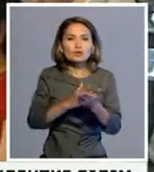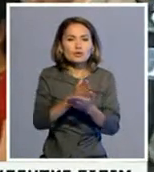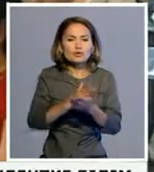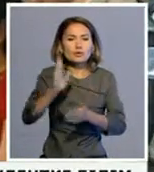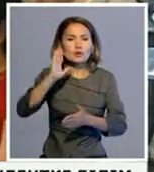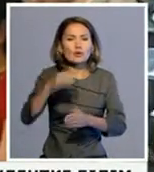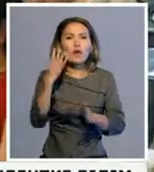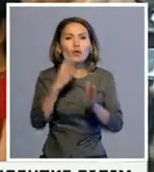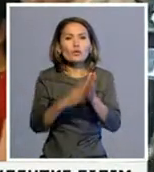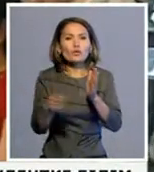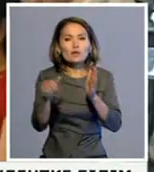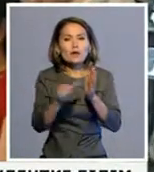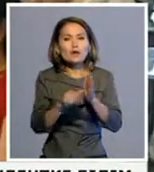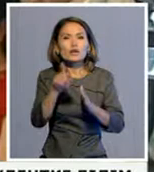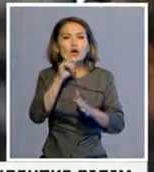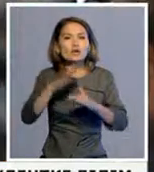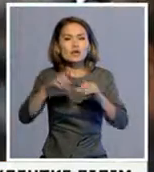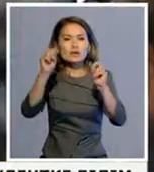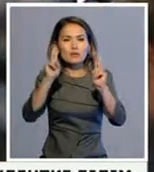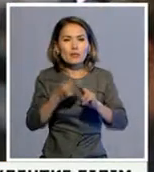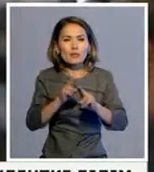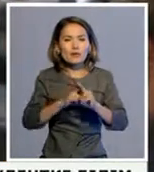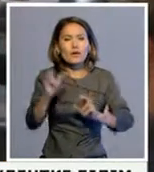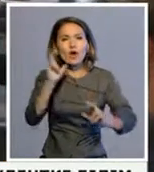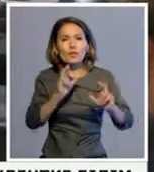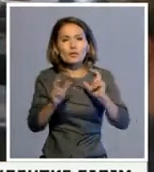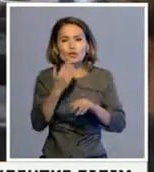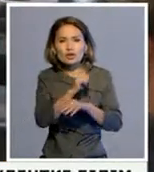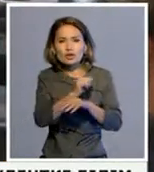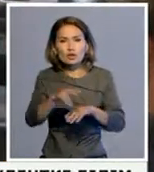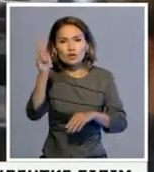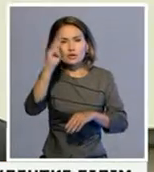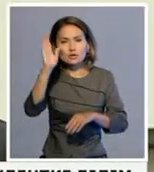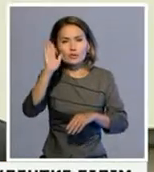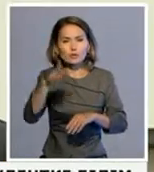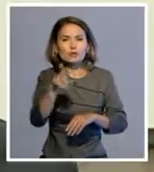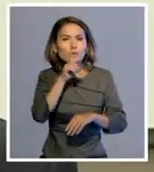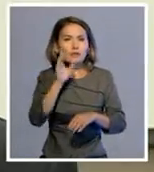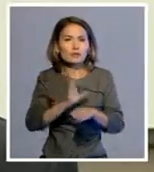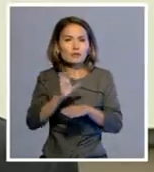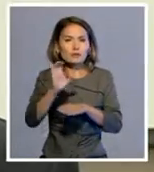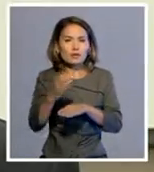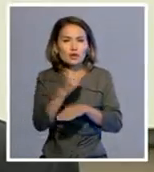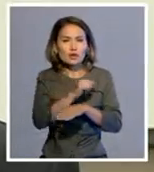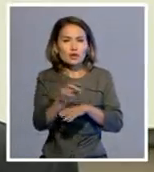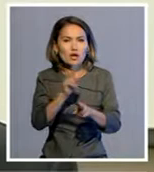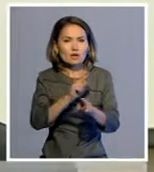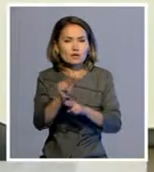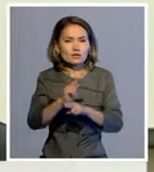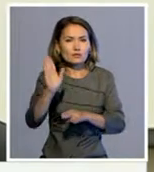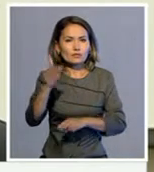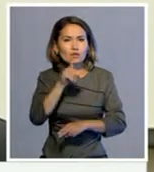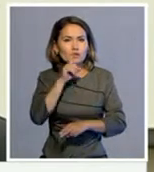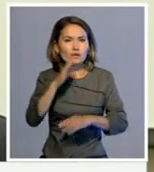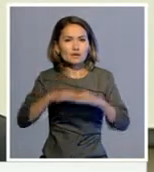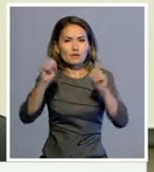атқарады. Ал 96 жас маман компания қаражаты есебінен білімдерін шет елдерде жалғастыруда. Компаниямыздағы жас